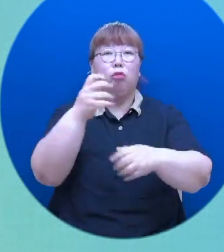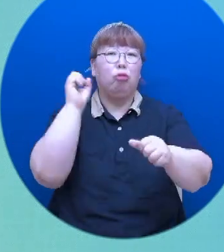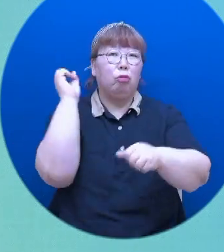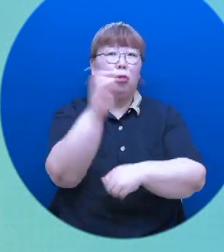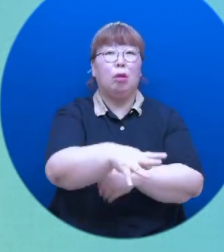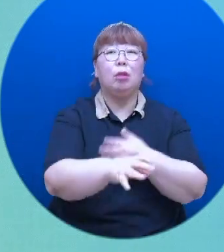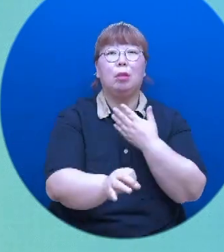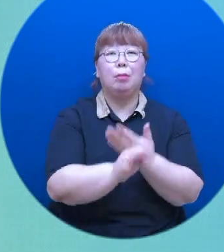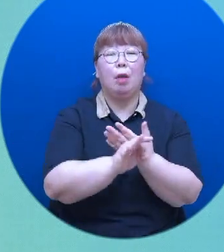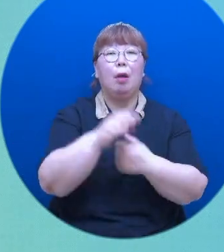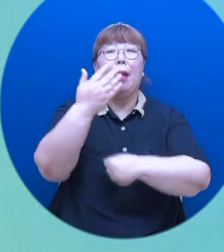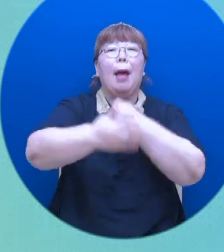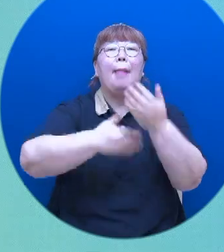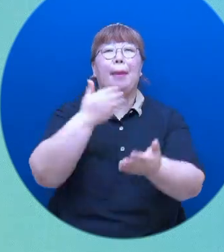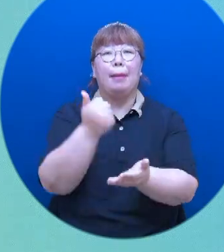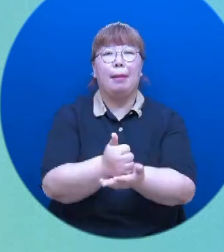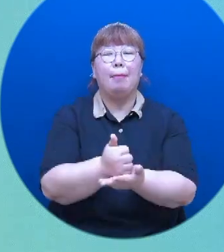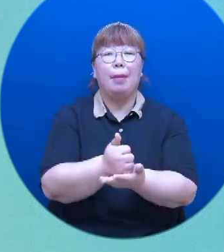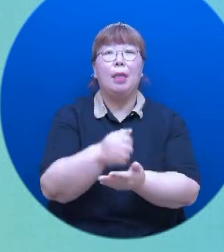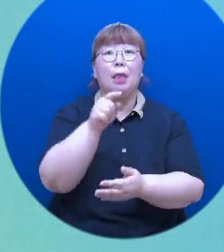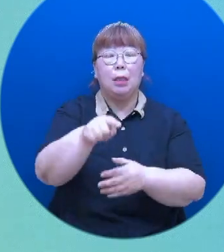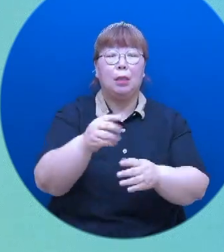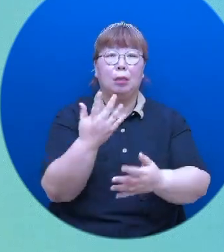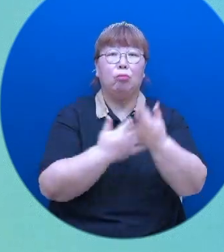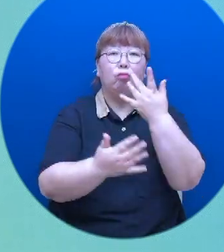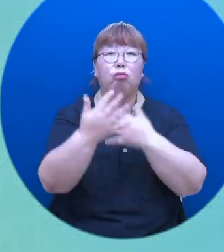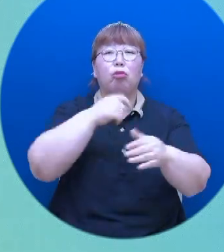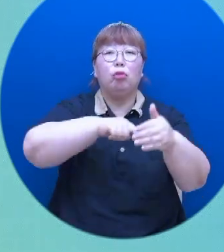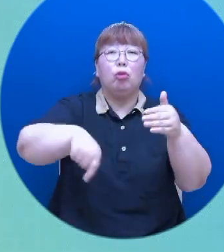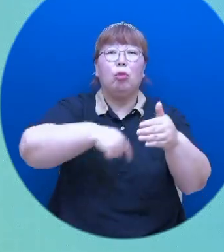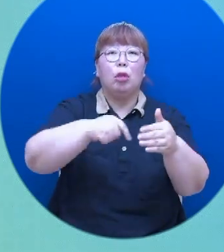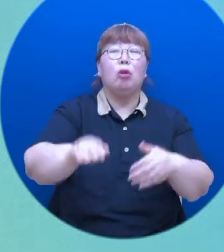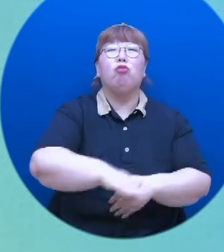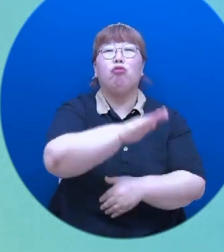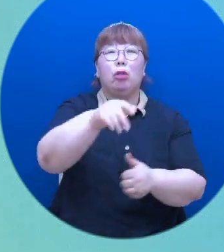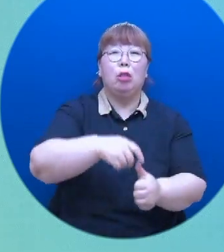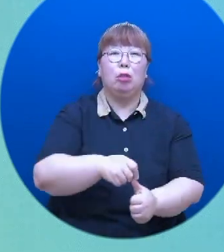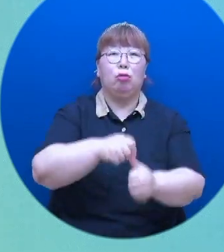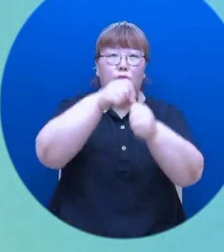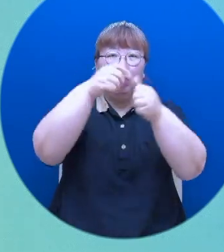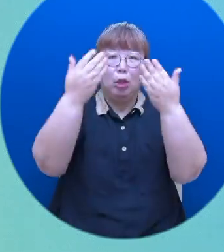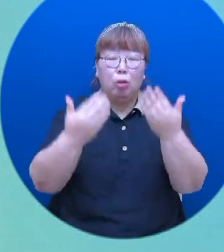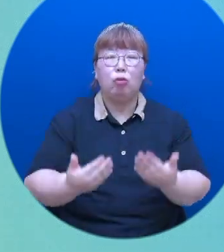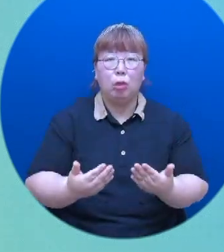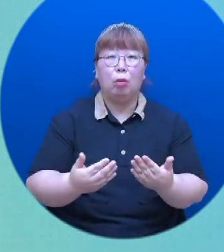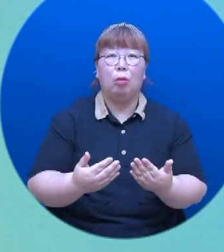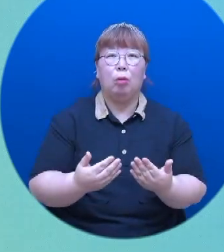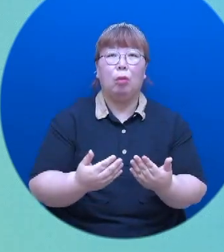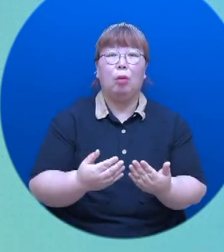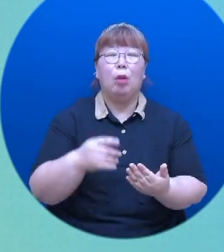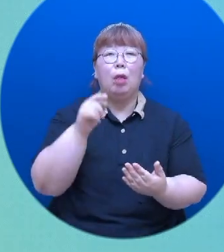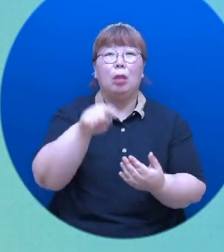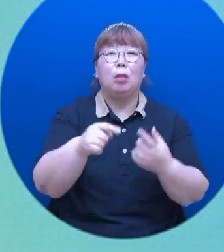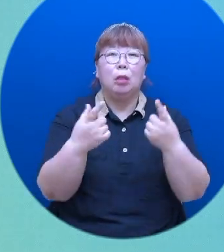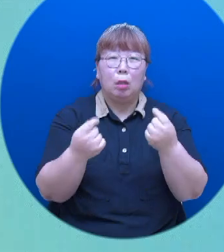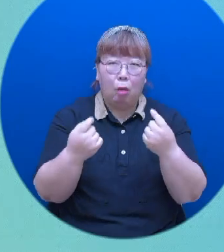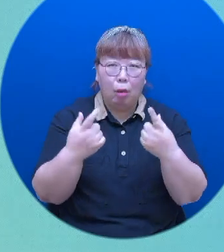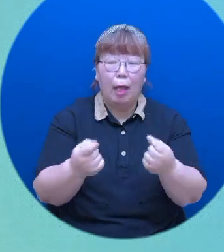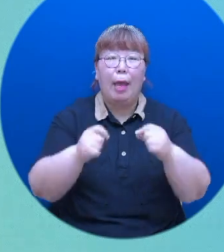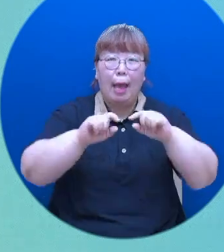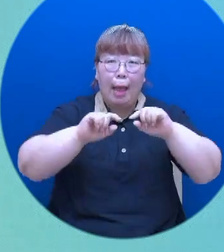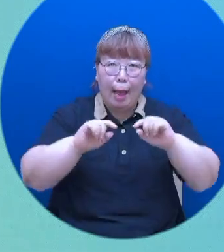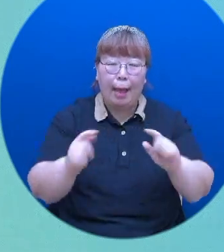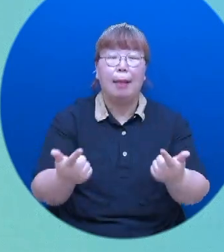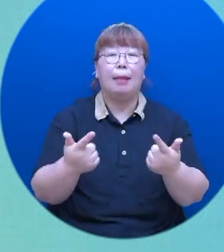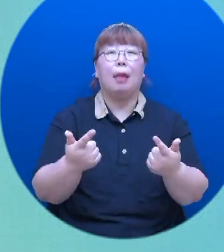집어넣는다면 하나님께서 그 불 속에서 우리를 건져낼 것이고 그리하지 아니한다